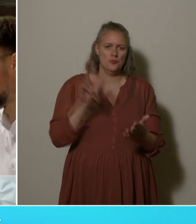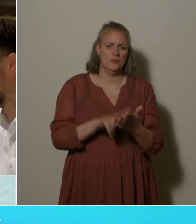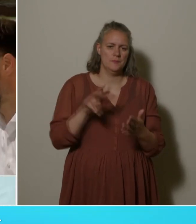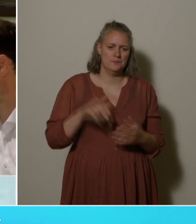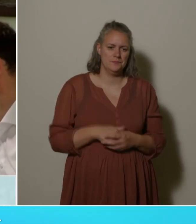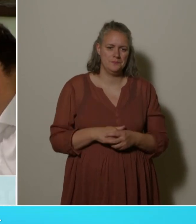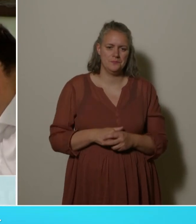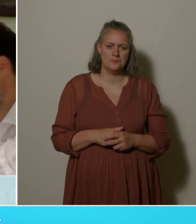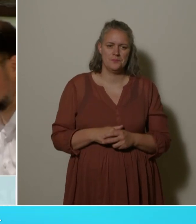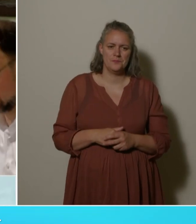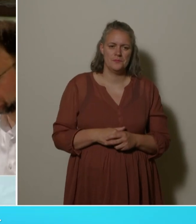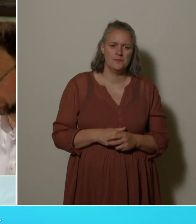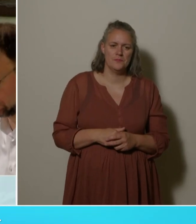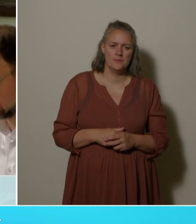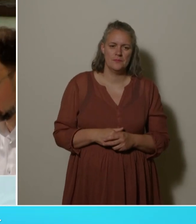beschlossen.